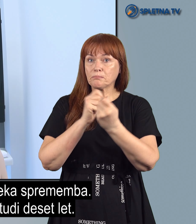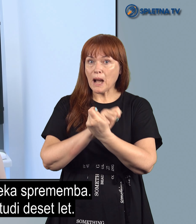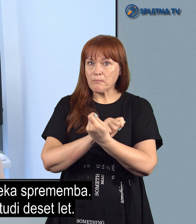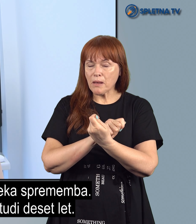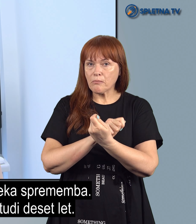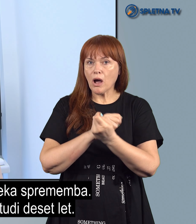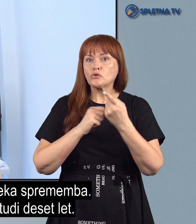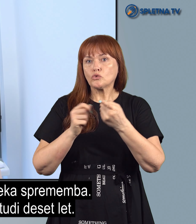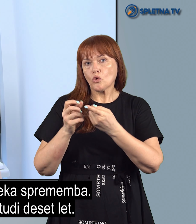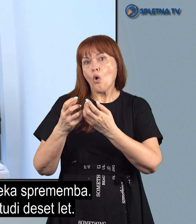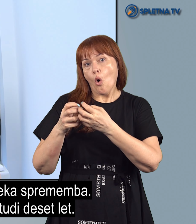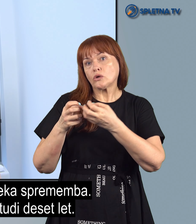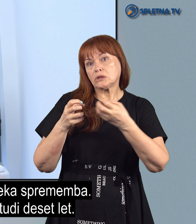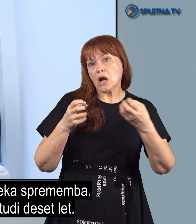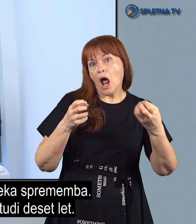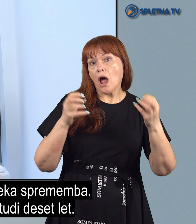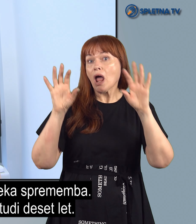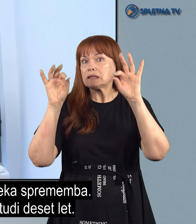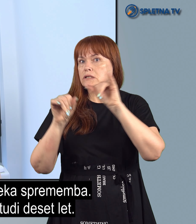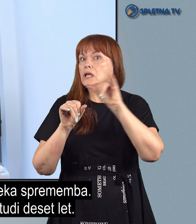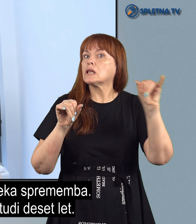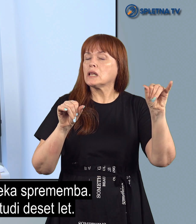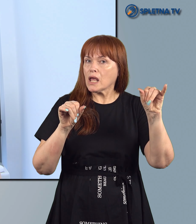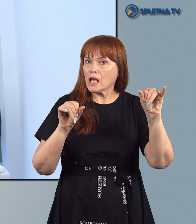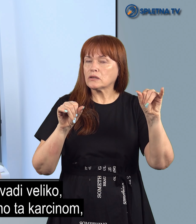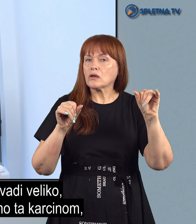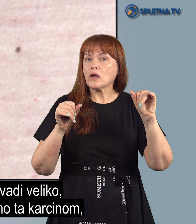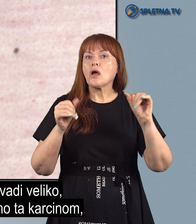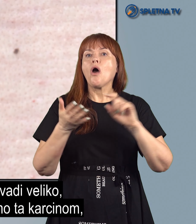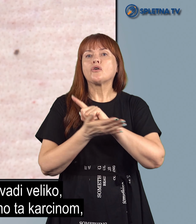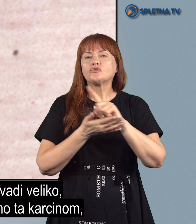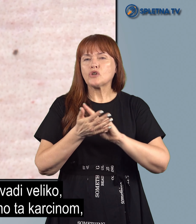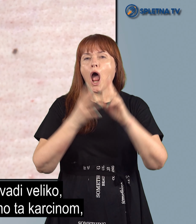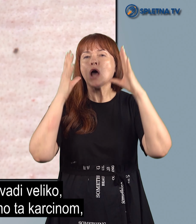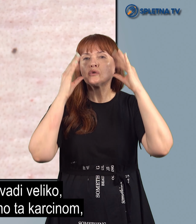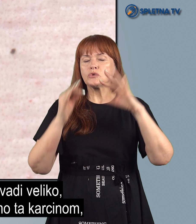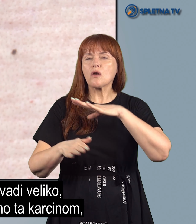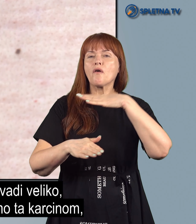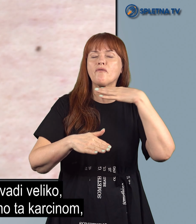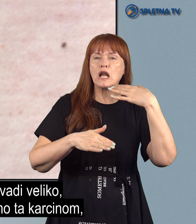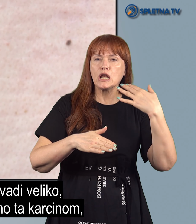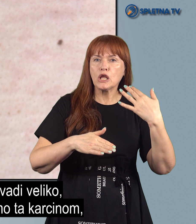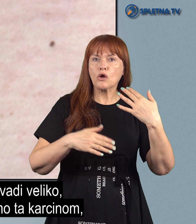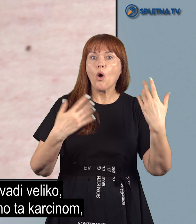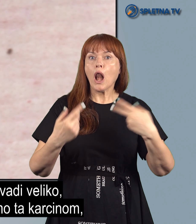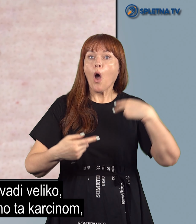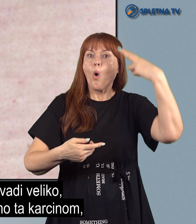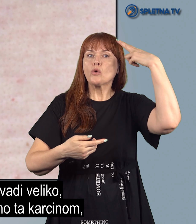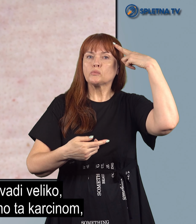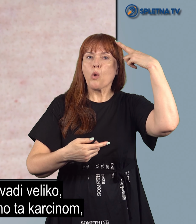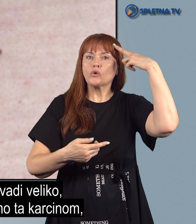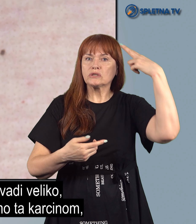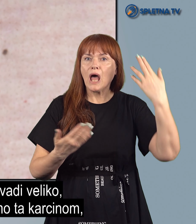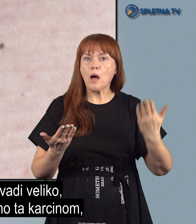sprememba, ta lahko traja tudi 10 let. Časa je ponavadi veliko, da lahko